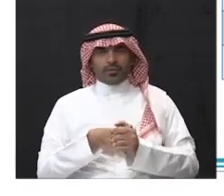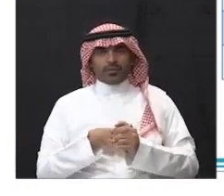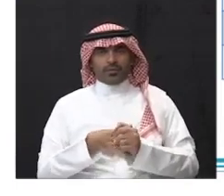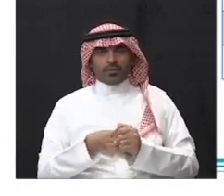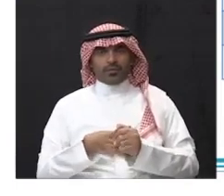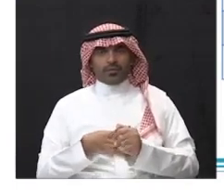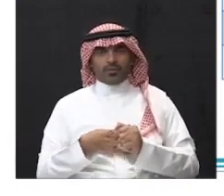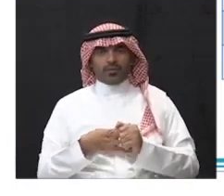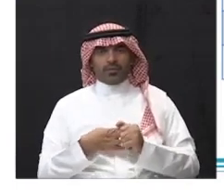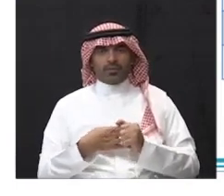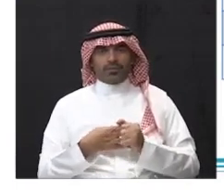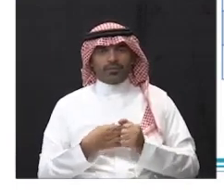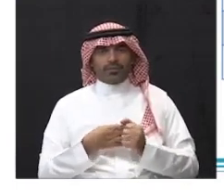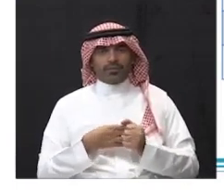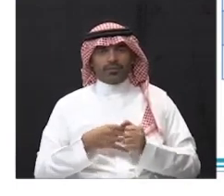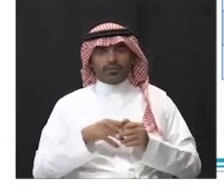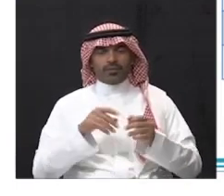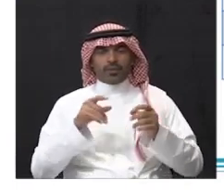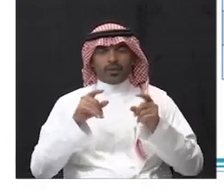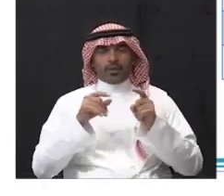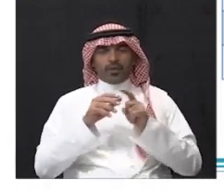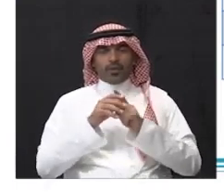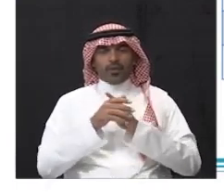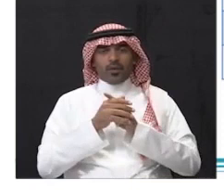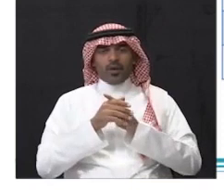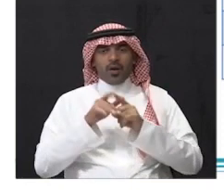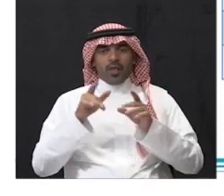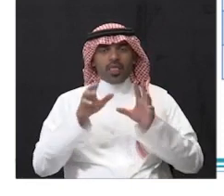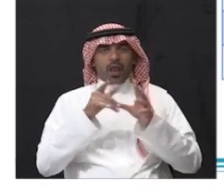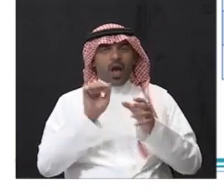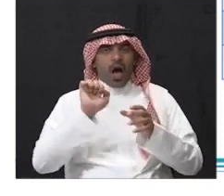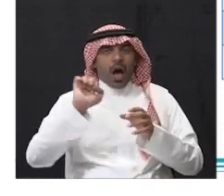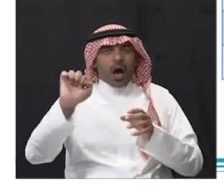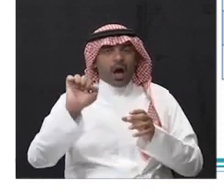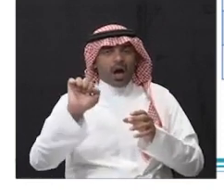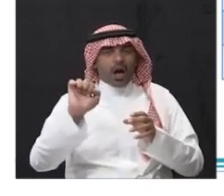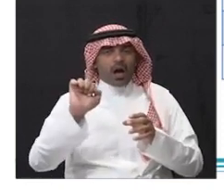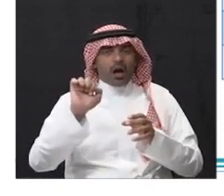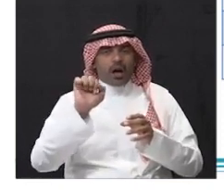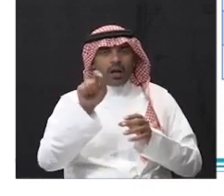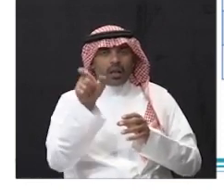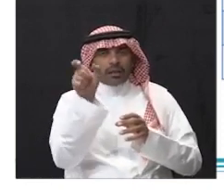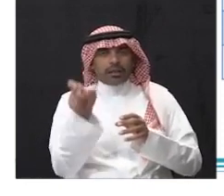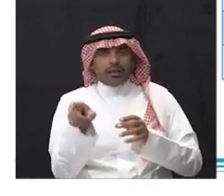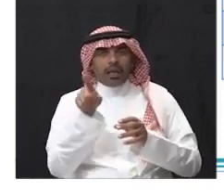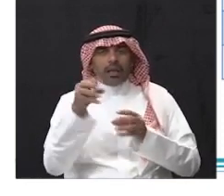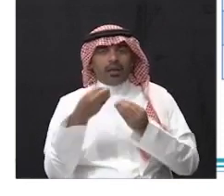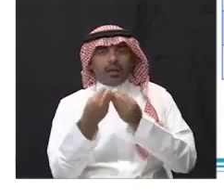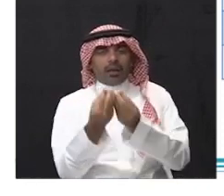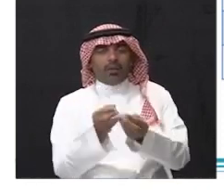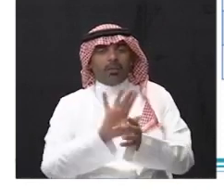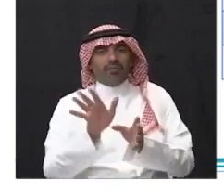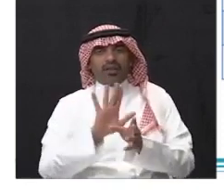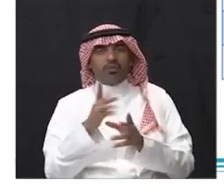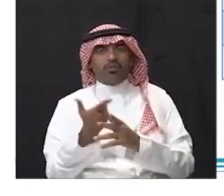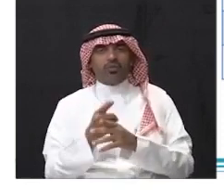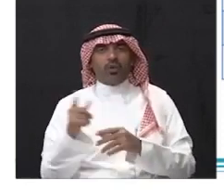حرمان الشعوب المستعمرة من تكوين الجيوش الوطنية والقوى